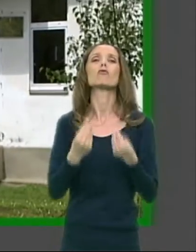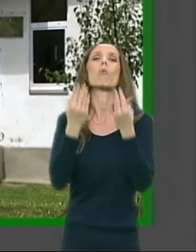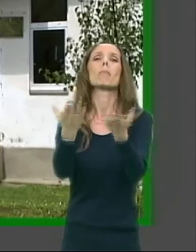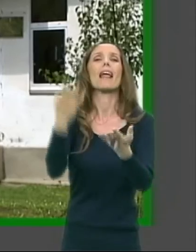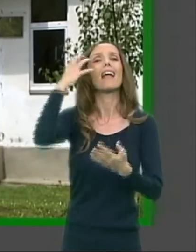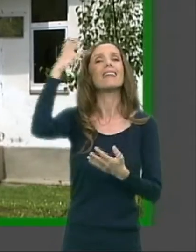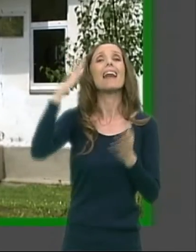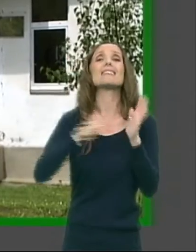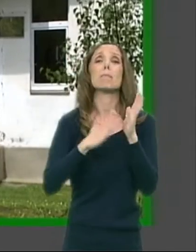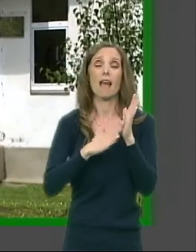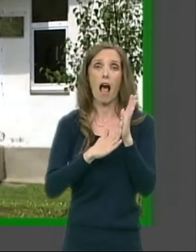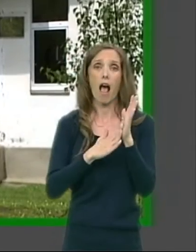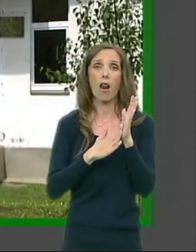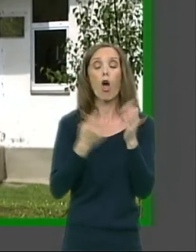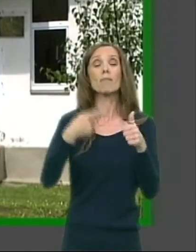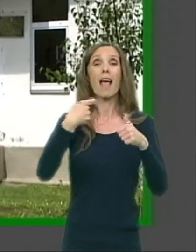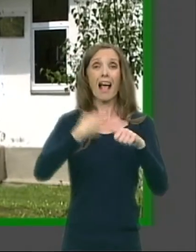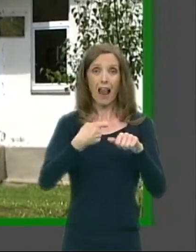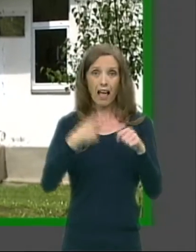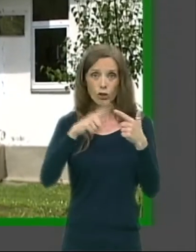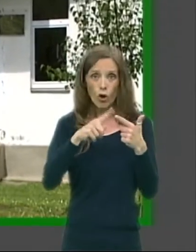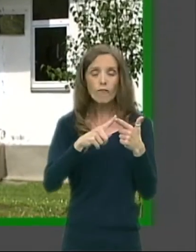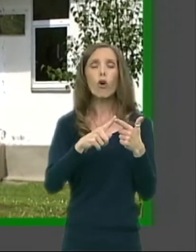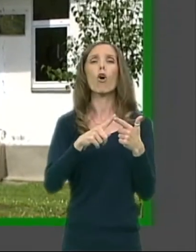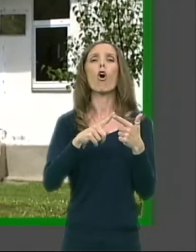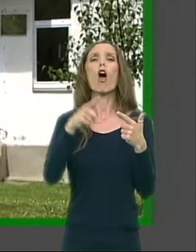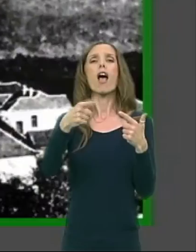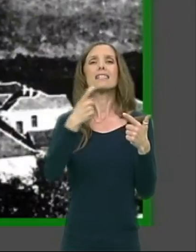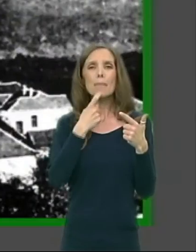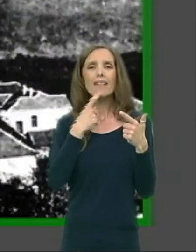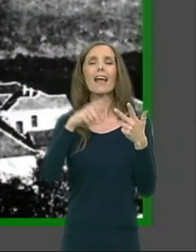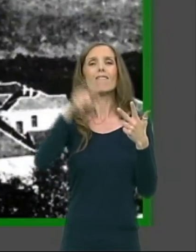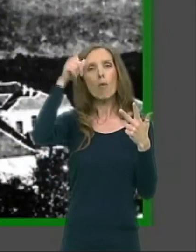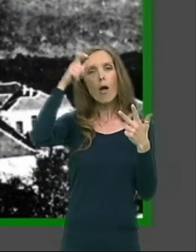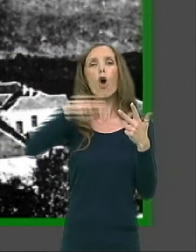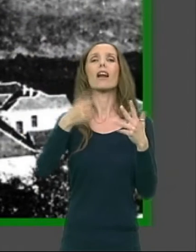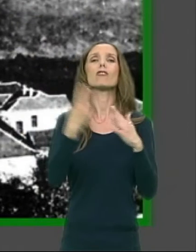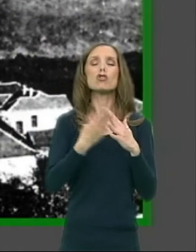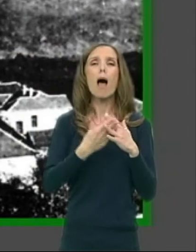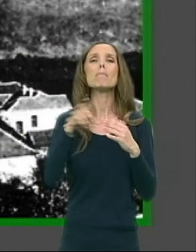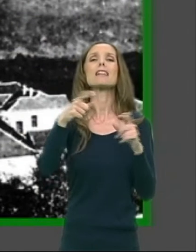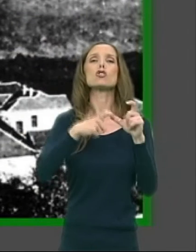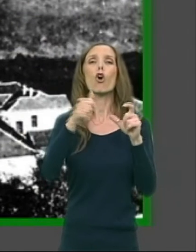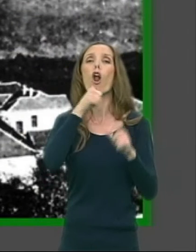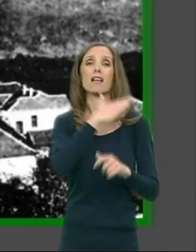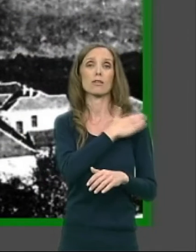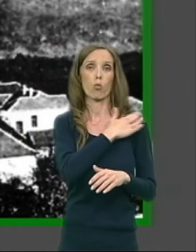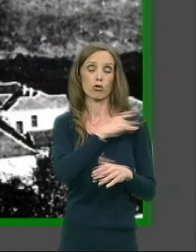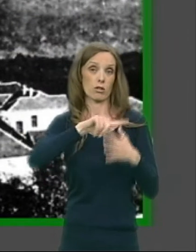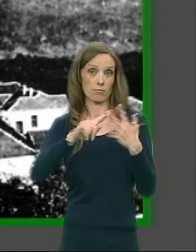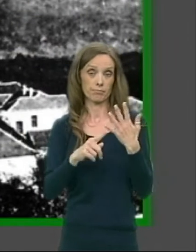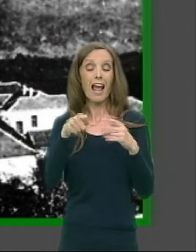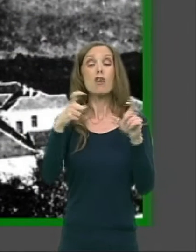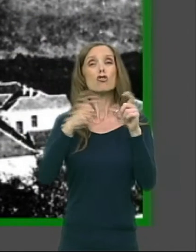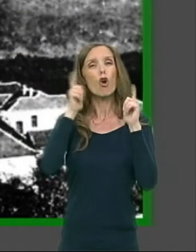Mihajlu, praktično Kladova, bivšeg Fetisama na Dunavu, Smedereva, Beograda, Šapca, Sokola i Užica. Soko je